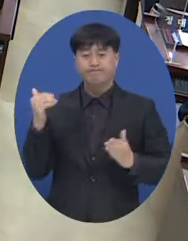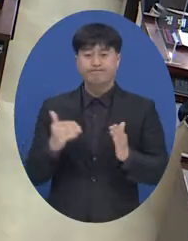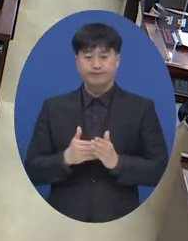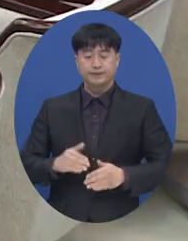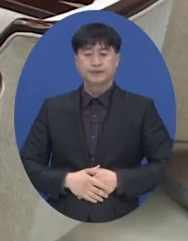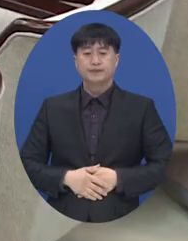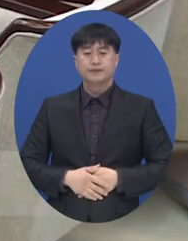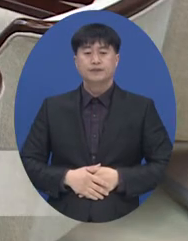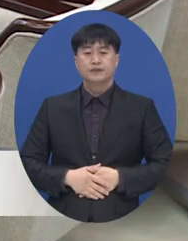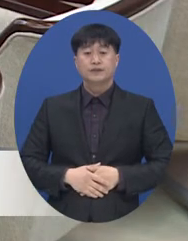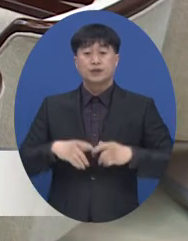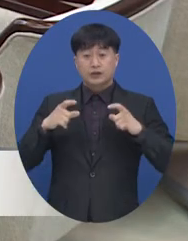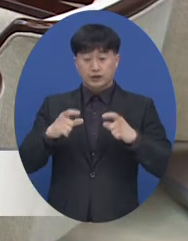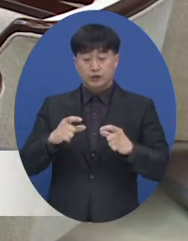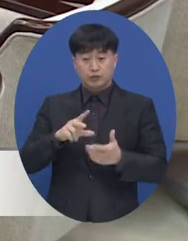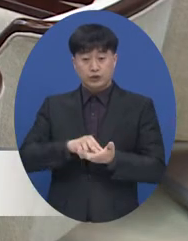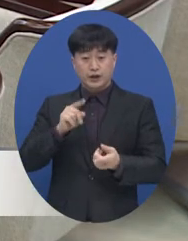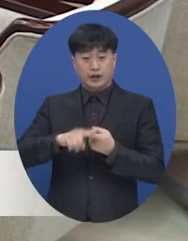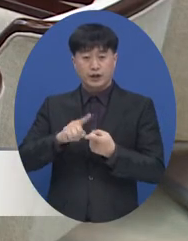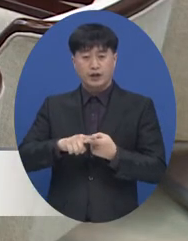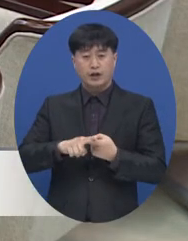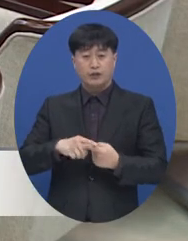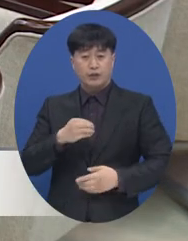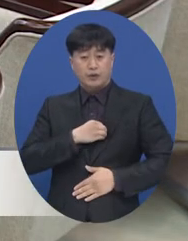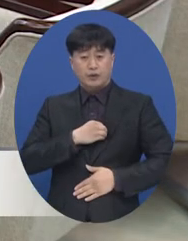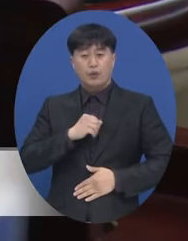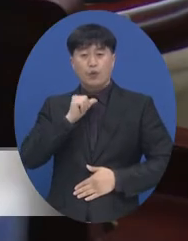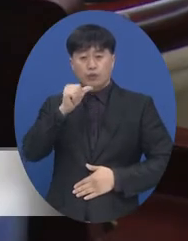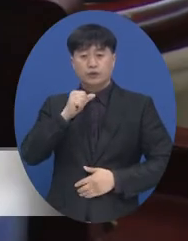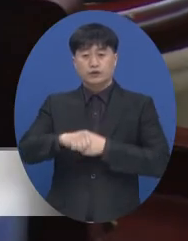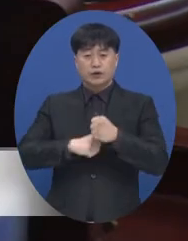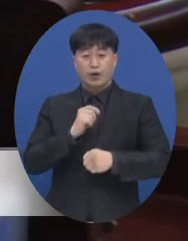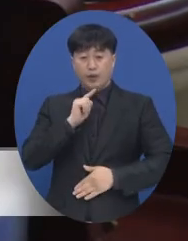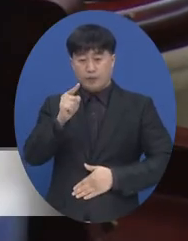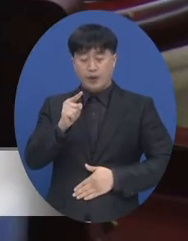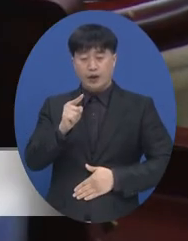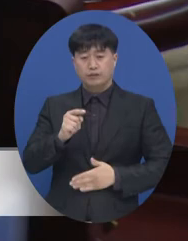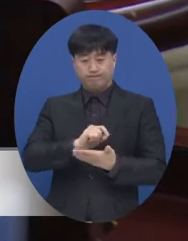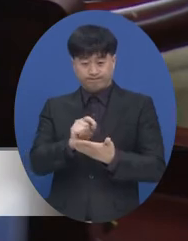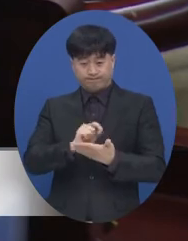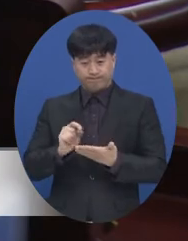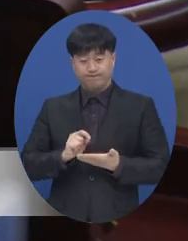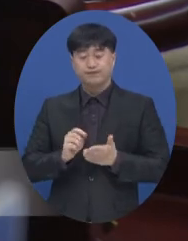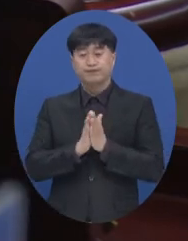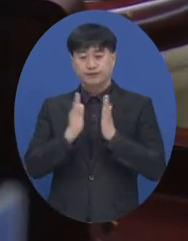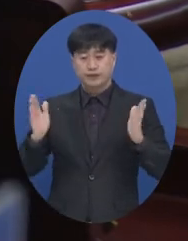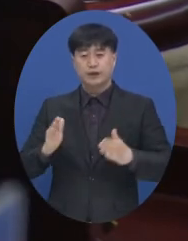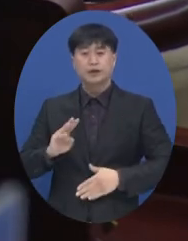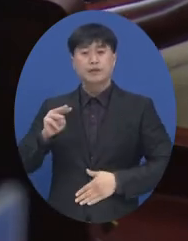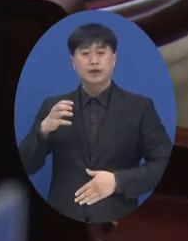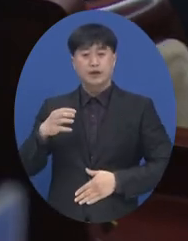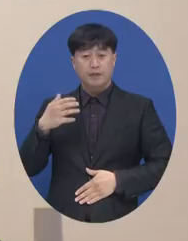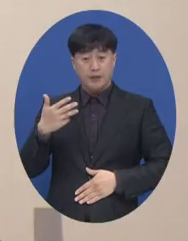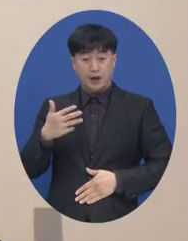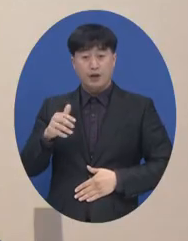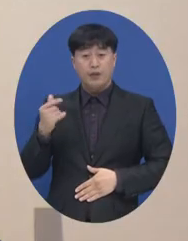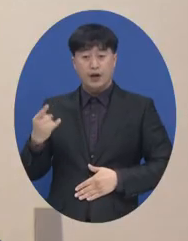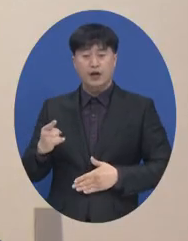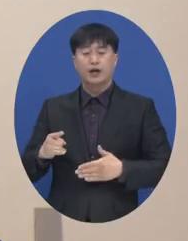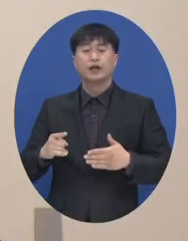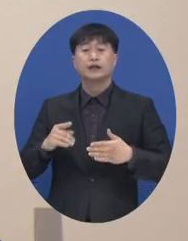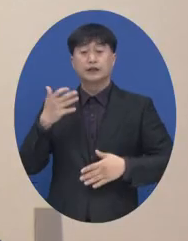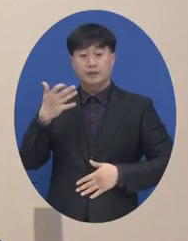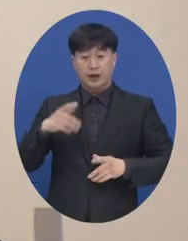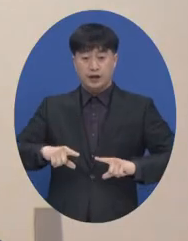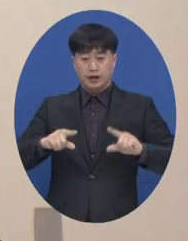됐습니다 지역 현안 들에 관한 의원들의 5분자유발언 도 서면으로 진행되었습니다 제 348 을 정례회